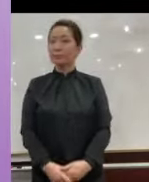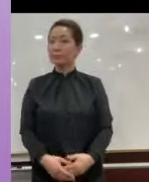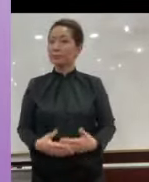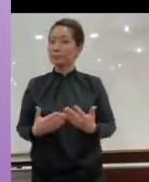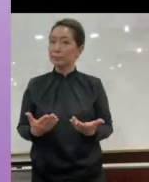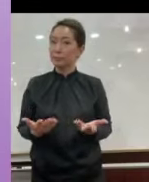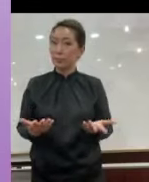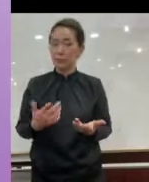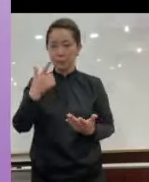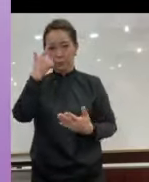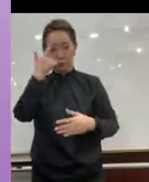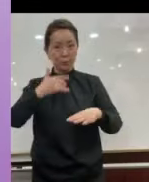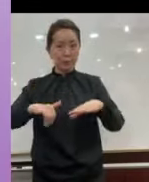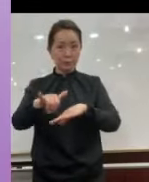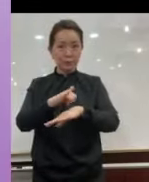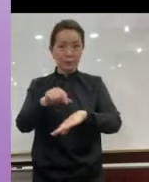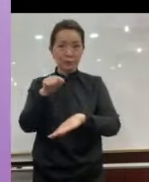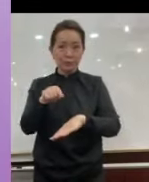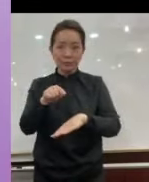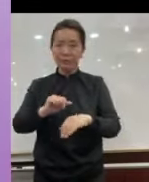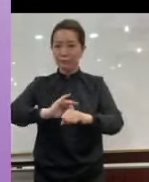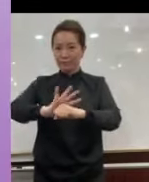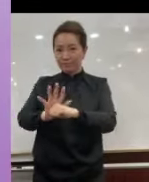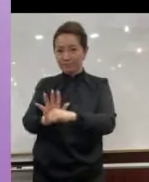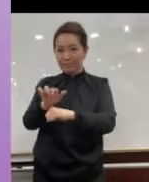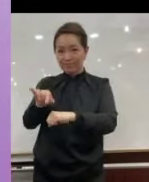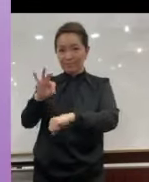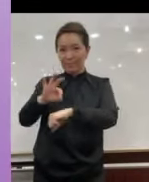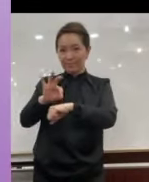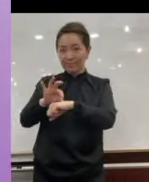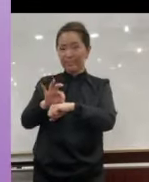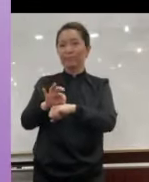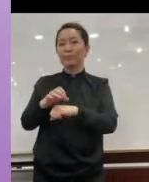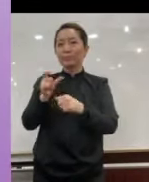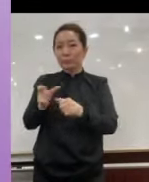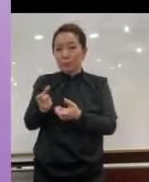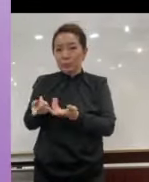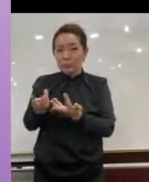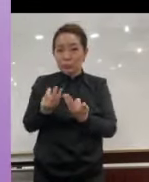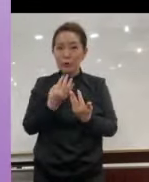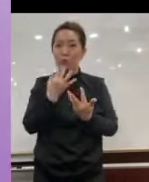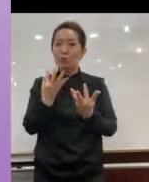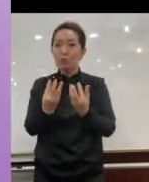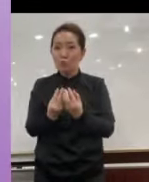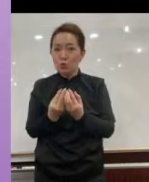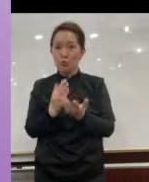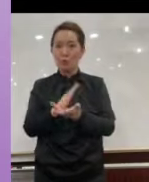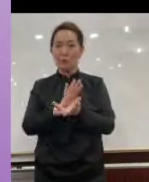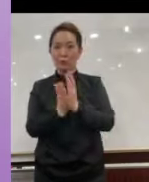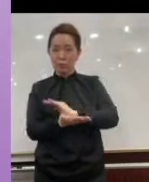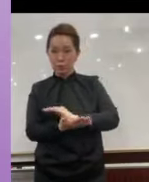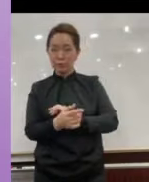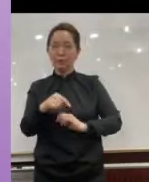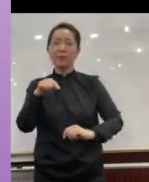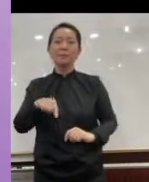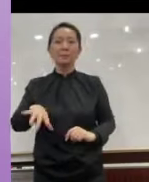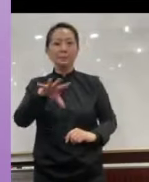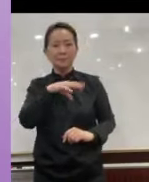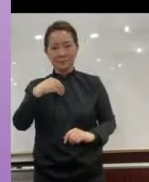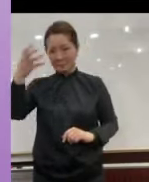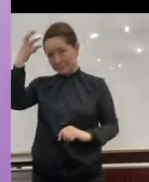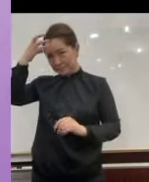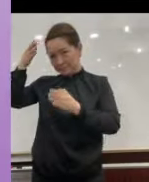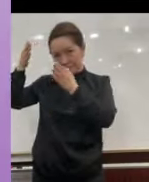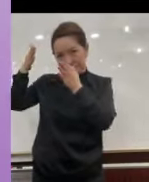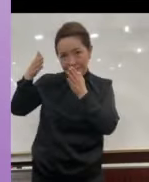Хэдийгээр одоо Монголд энэ коронавирусээр халдварласан хүмүүсийн тоо цөөхөн ч гэсэн одоо засгийн